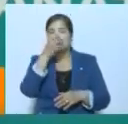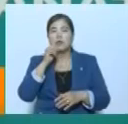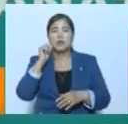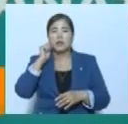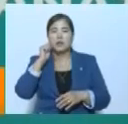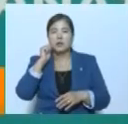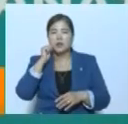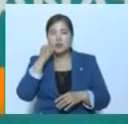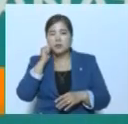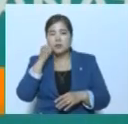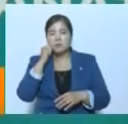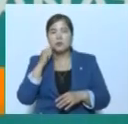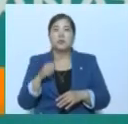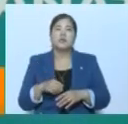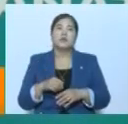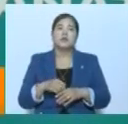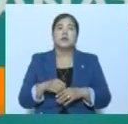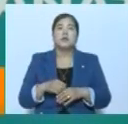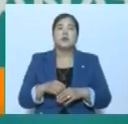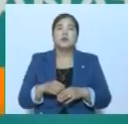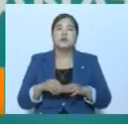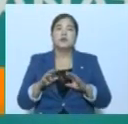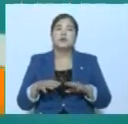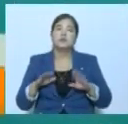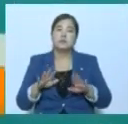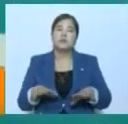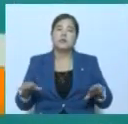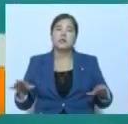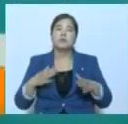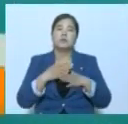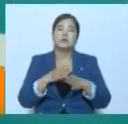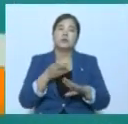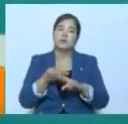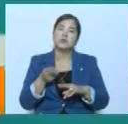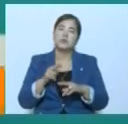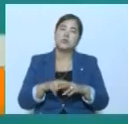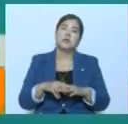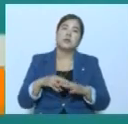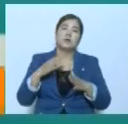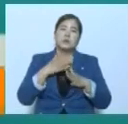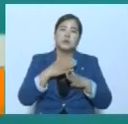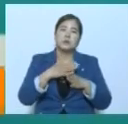кішкентай шектеулі балаларға да көмек бердік. Осындай көмек беруге